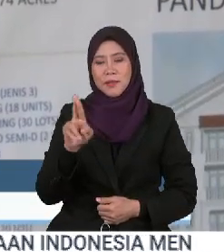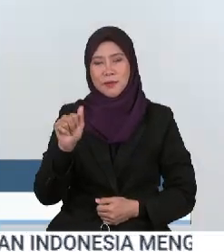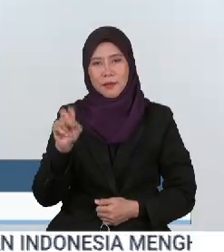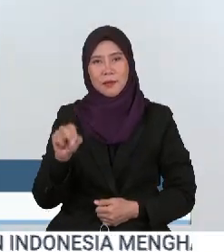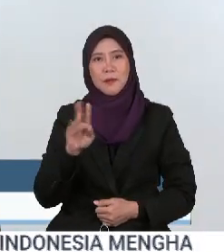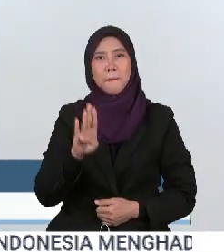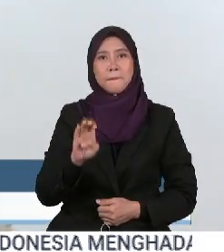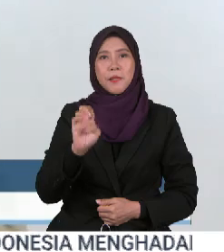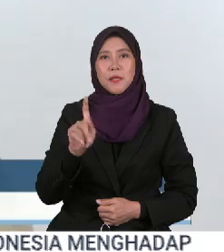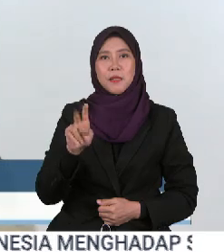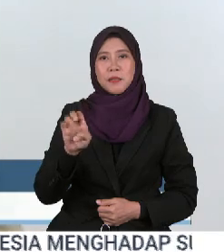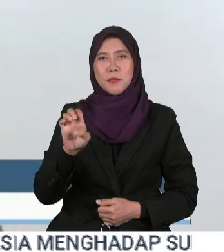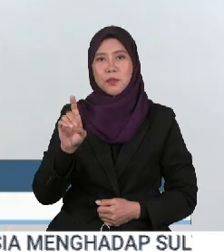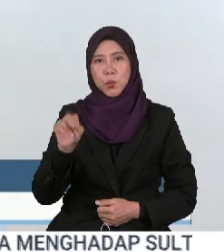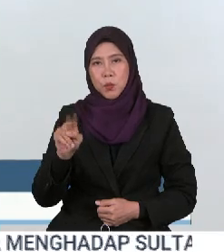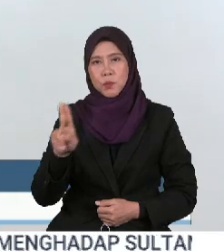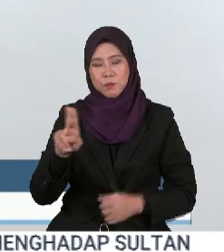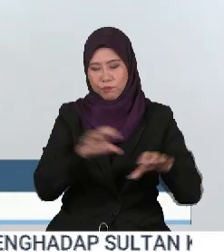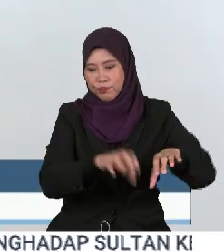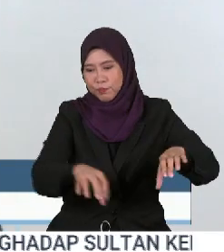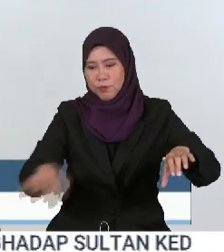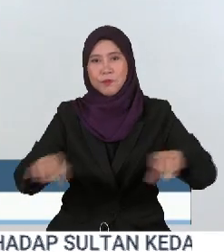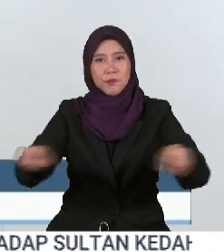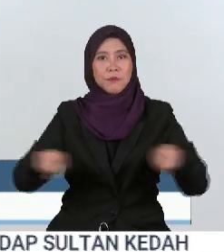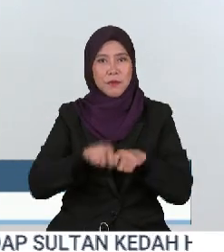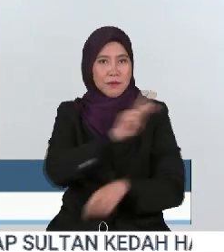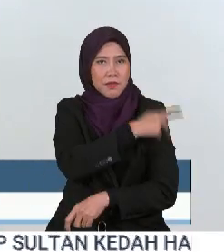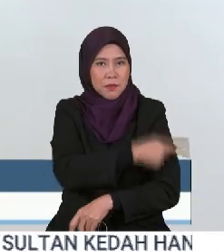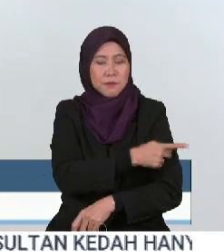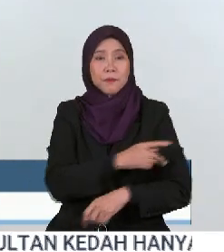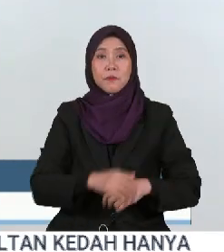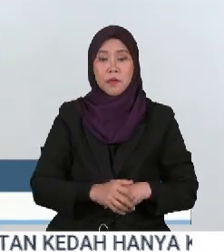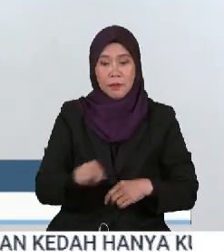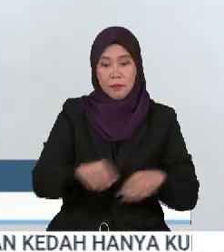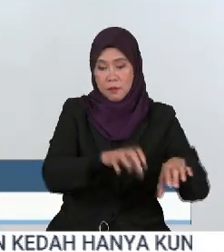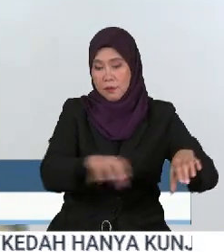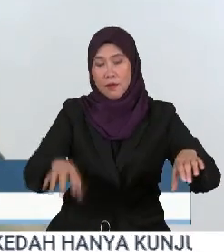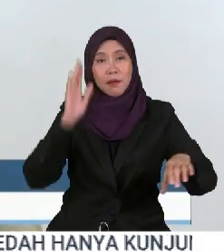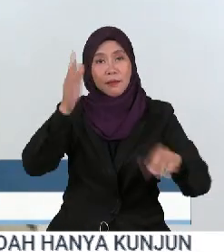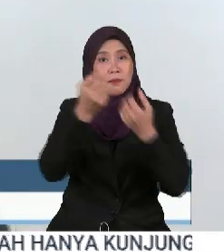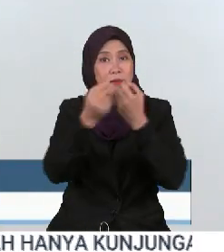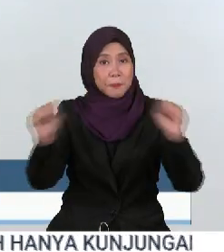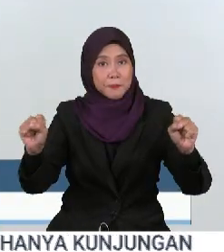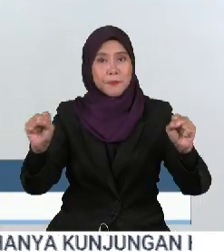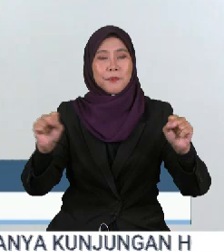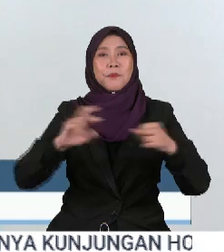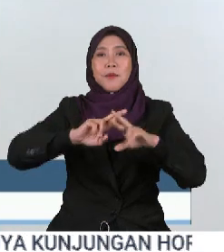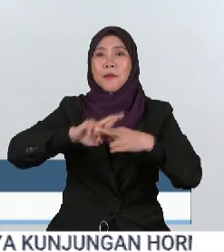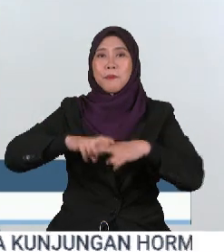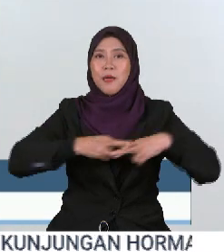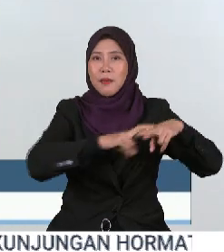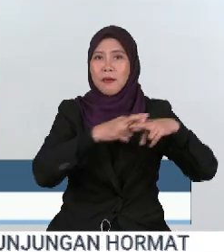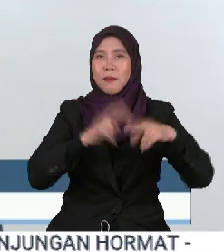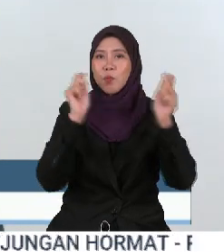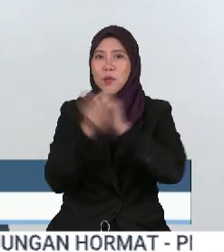Bekenu dan Tibada. Kita menjangkakan menjelang Disember, klinik-klinik tersebut akan siap. Dan komponen baik pulih adalah